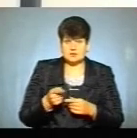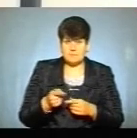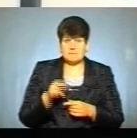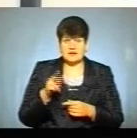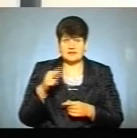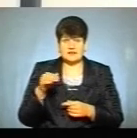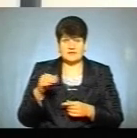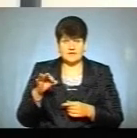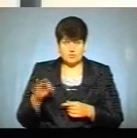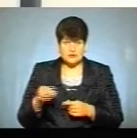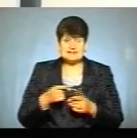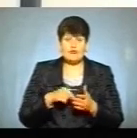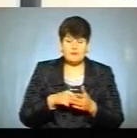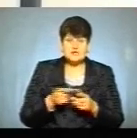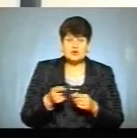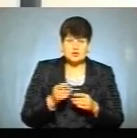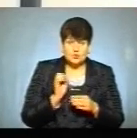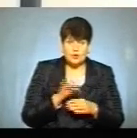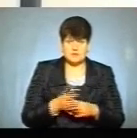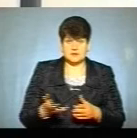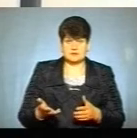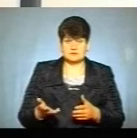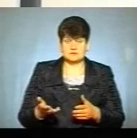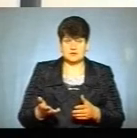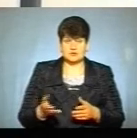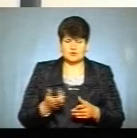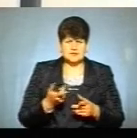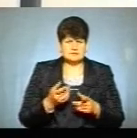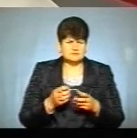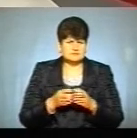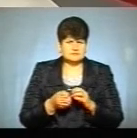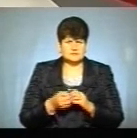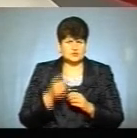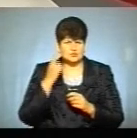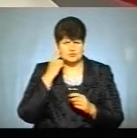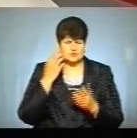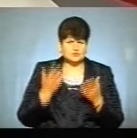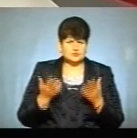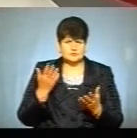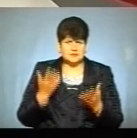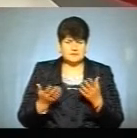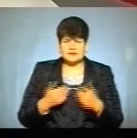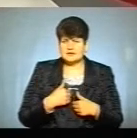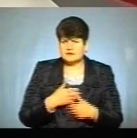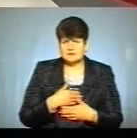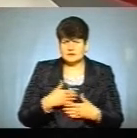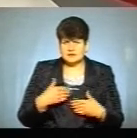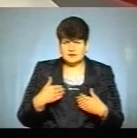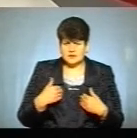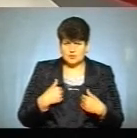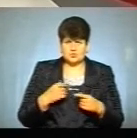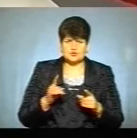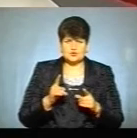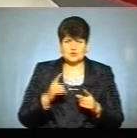йде в місто Тернопіль, бюджет формує. І тобто десь закрадаються якісь сумніви. Звичайно, я не хочу десь там